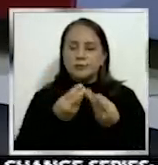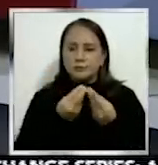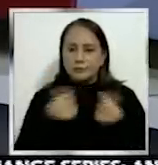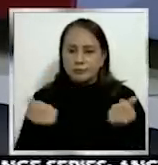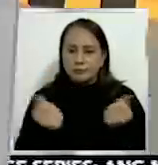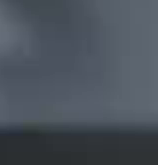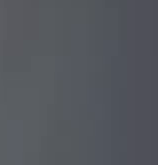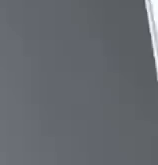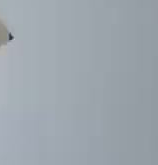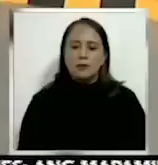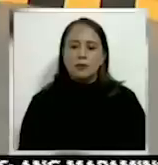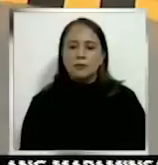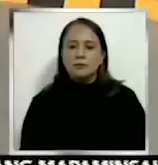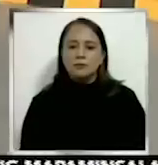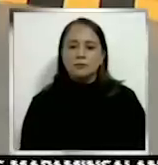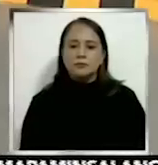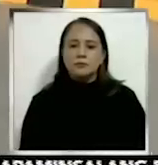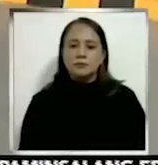Leigh Alves.